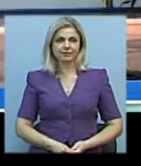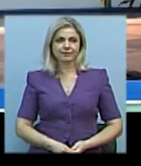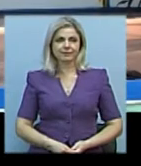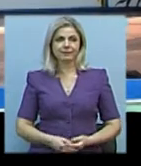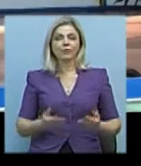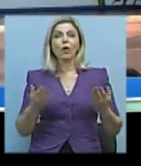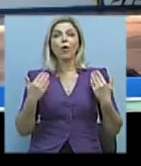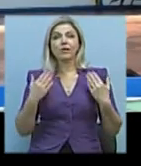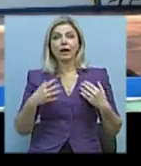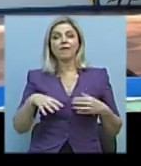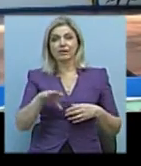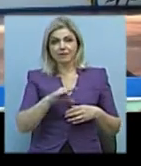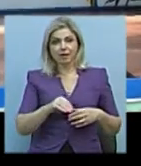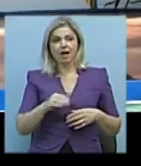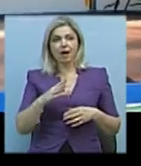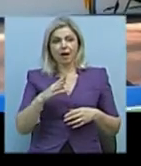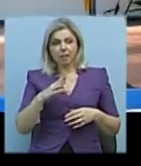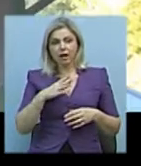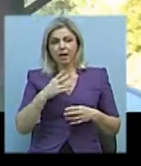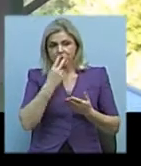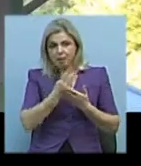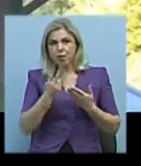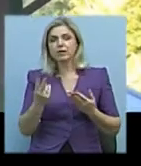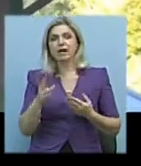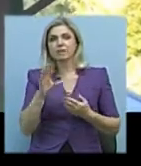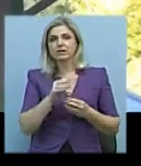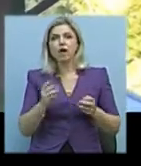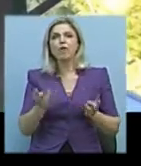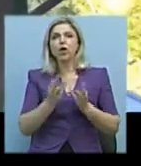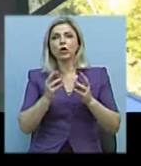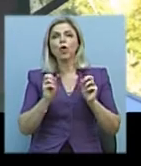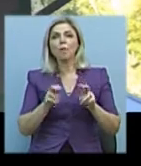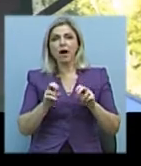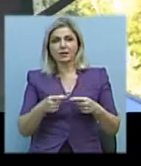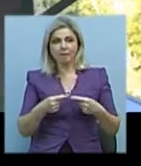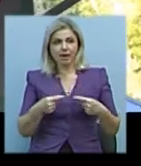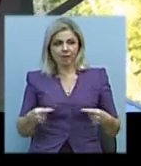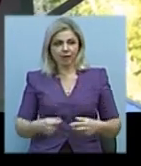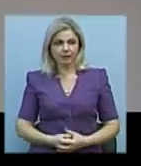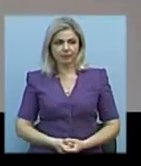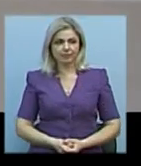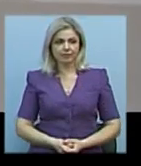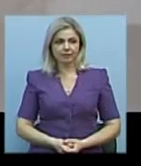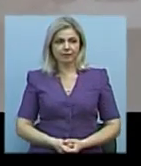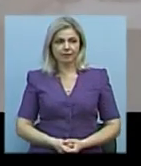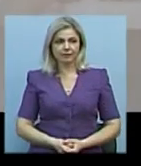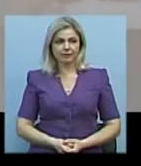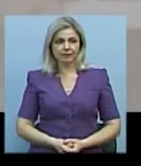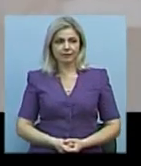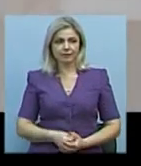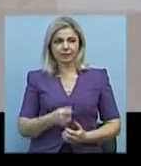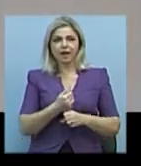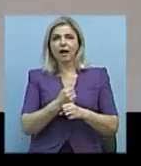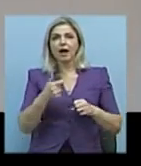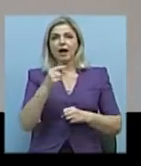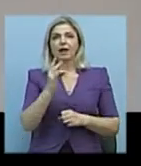Відпочиваючим показали, як виглядають вибухонебезпечні предмети. Чіпати їх можна, кидати по вогонь. На гранату,